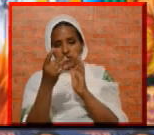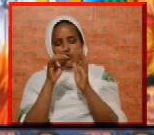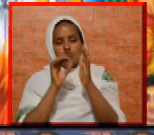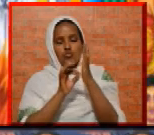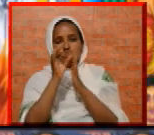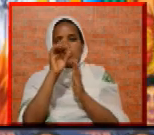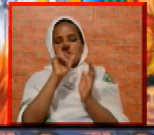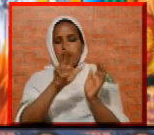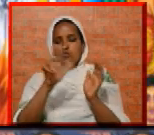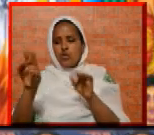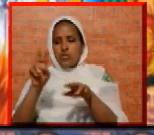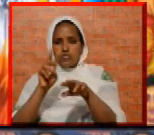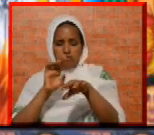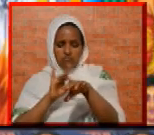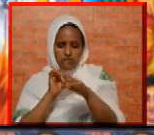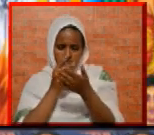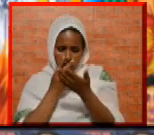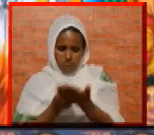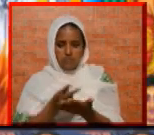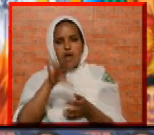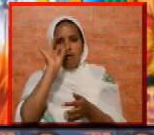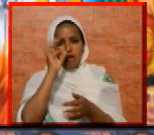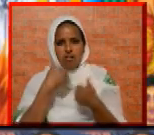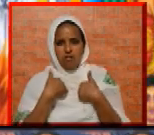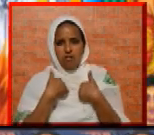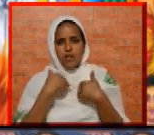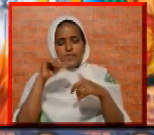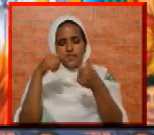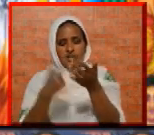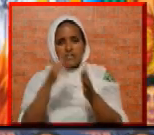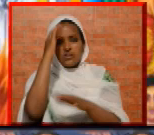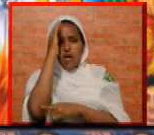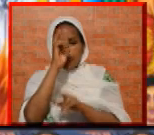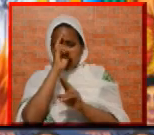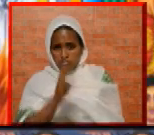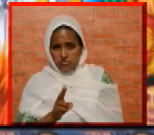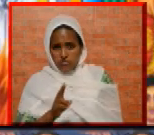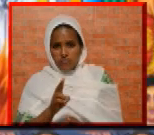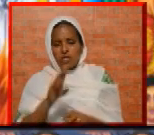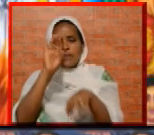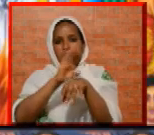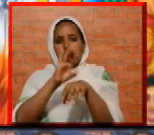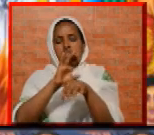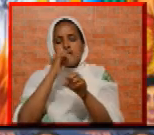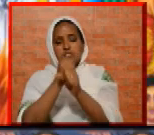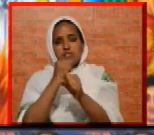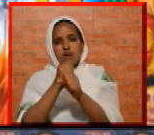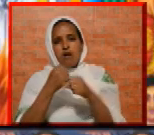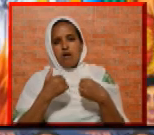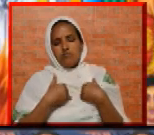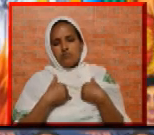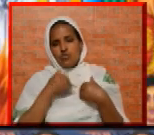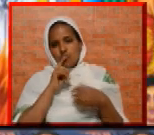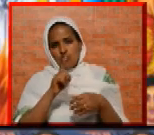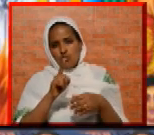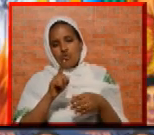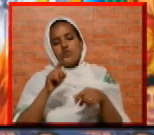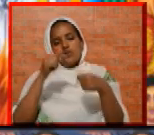8 ከቁጥር 32 ጀምሮ ስናነብ ተጽፎ እናገኛለን ስለዚህ እግዚአብሔር ያከበራቸውን ማክበር የቤተ ክርስቲያን ስራ